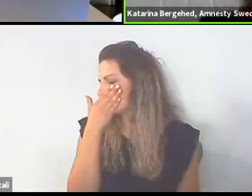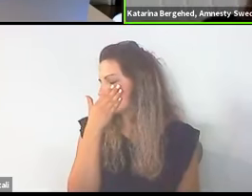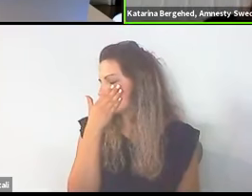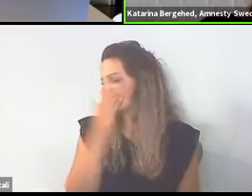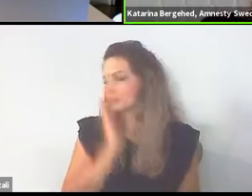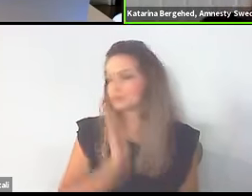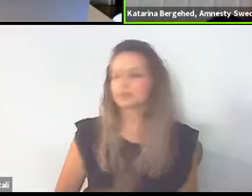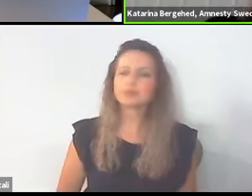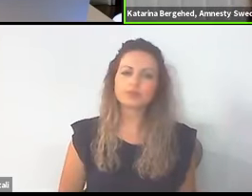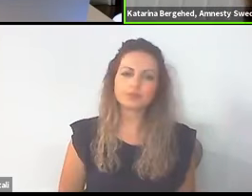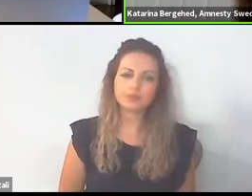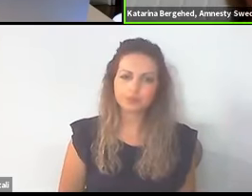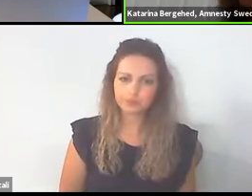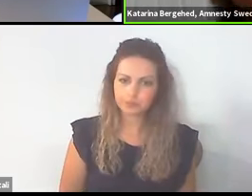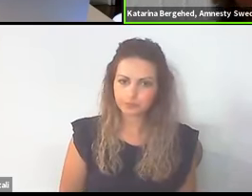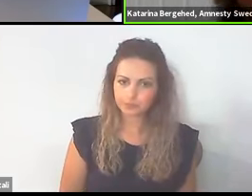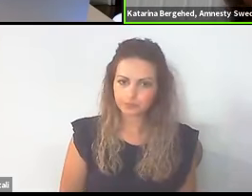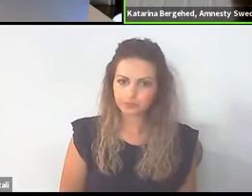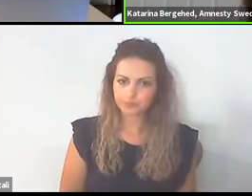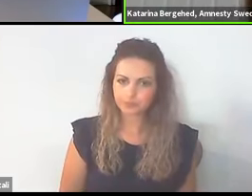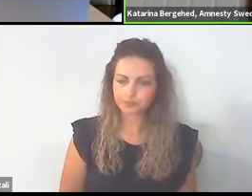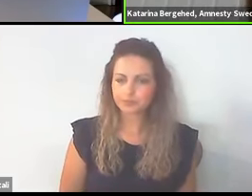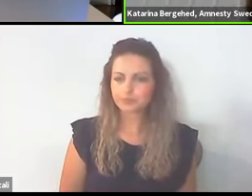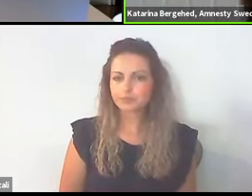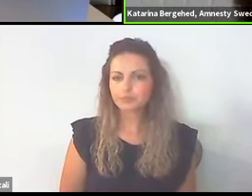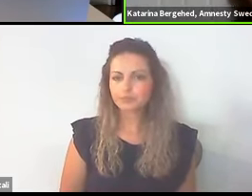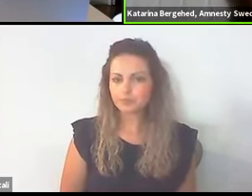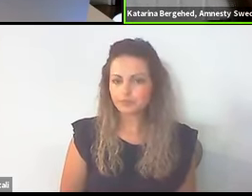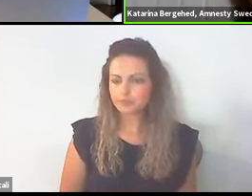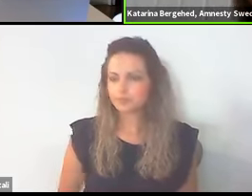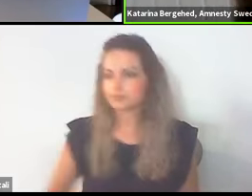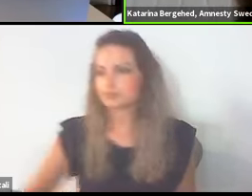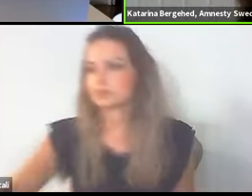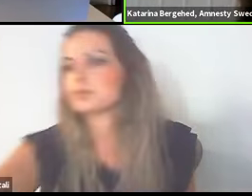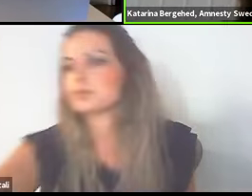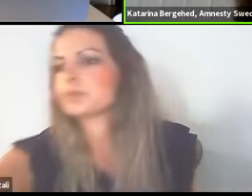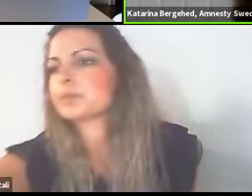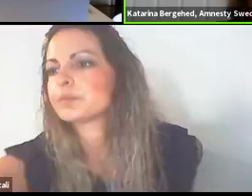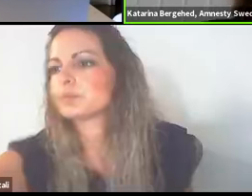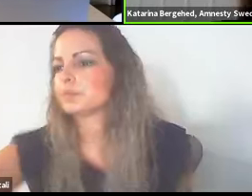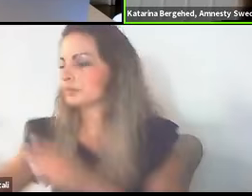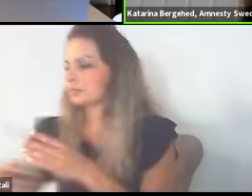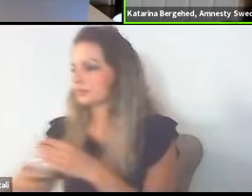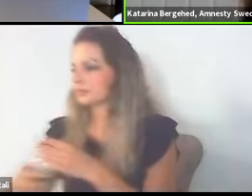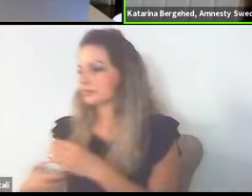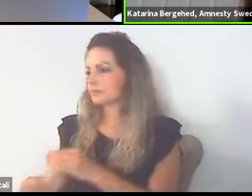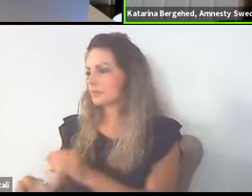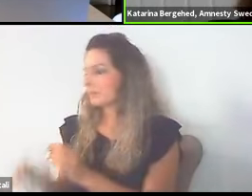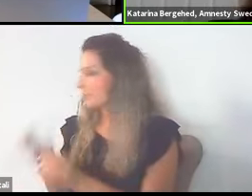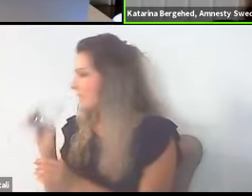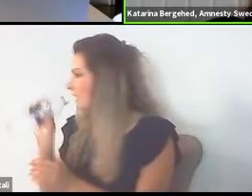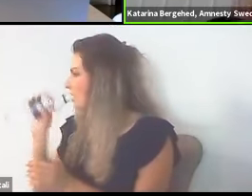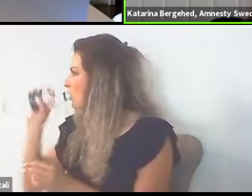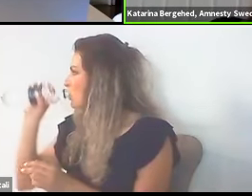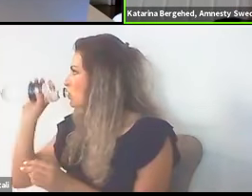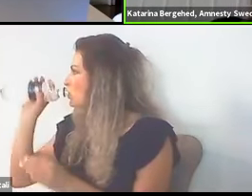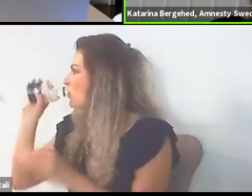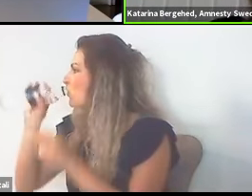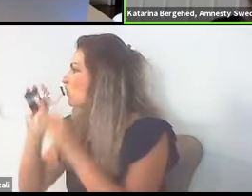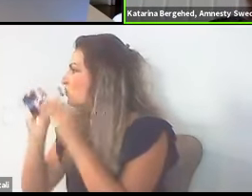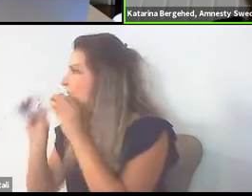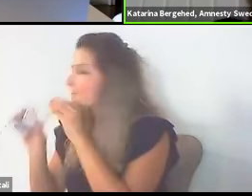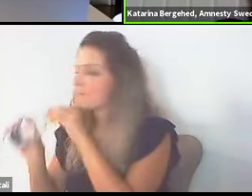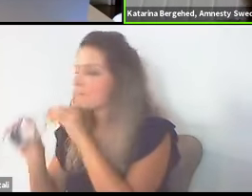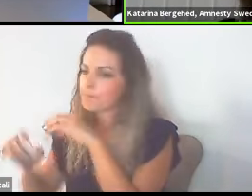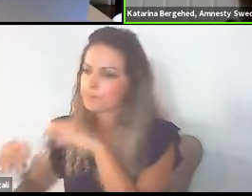So in 2018, Sweden finally got a consent-based rape legislation. It was